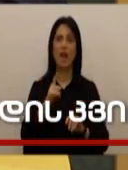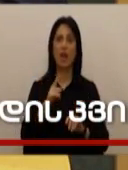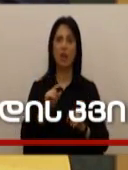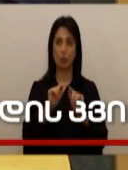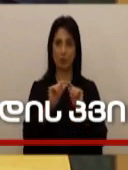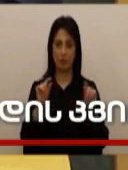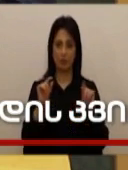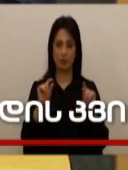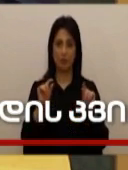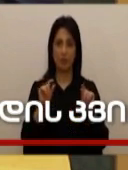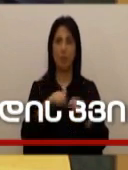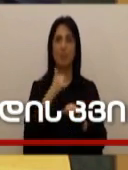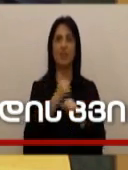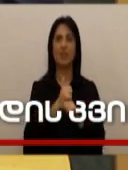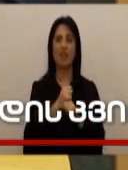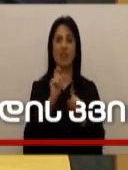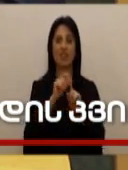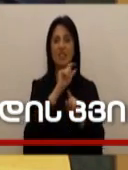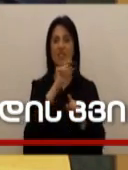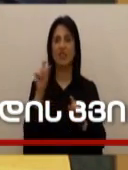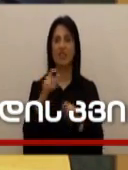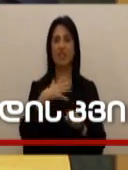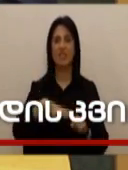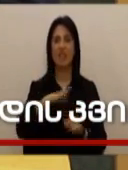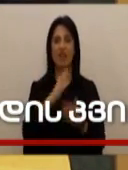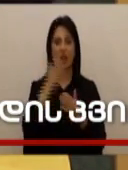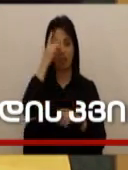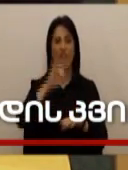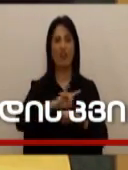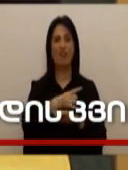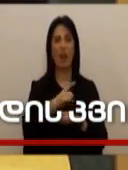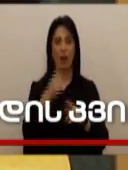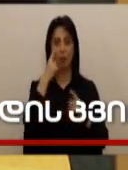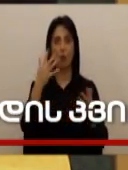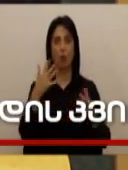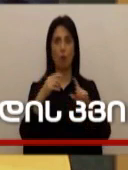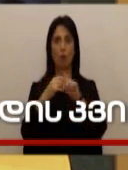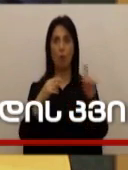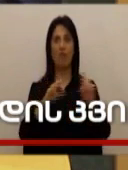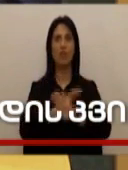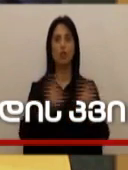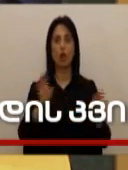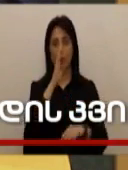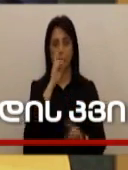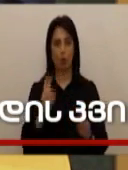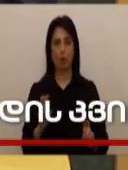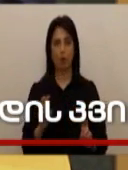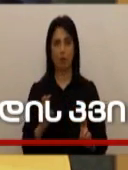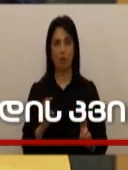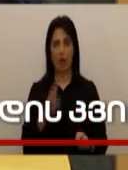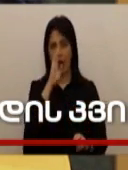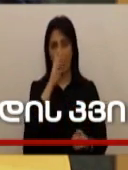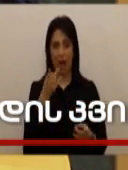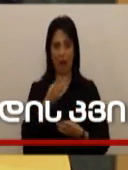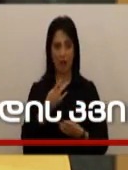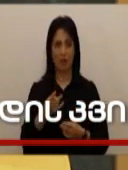რო წავიდეს, ჰედლაინი, თავარი სიტყვა რო საქართველოს შავი ხვრელების რაღაც მოკლედ. ეს არის მტრობა. ეს არის ღალატი